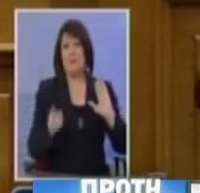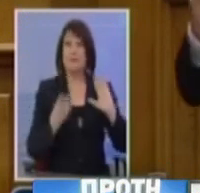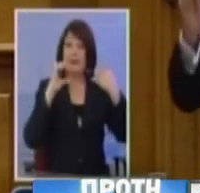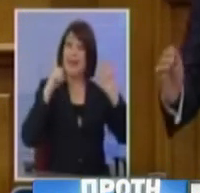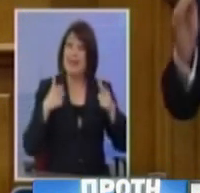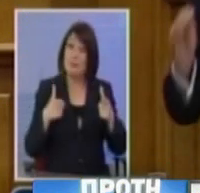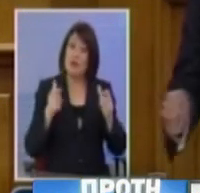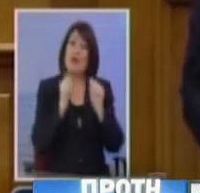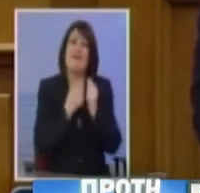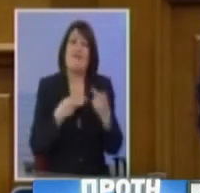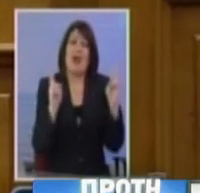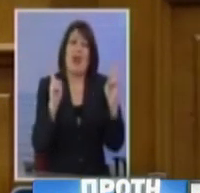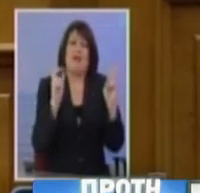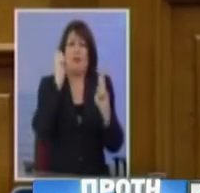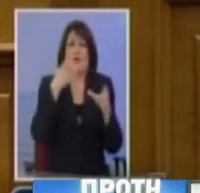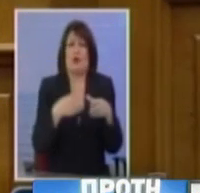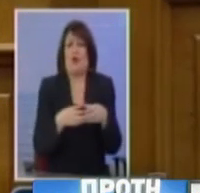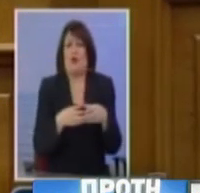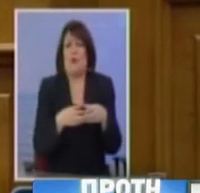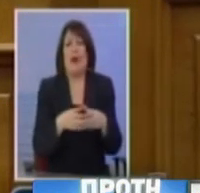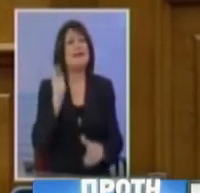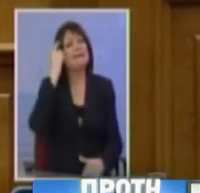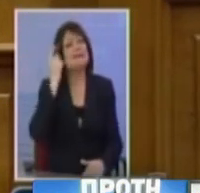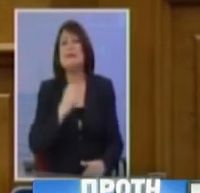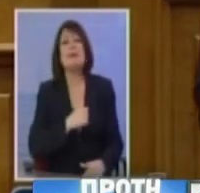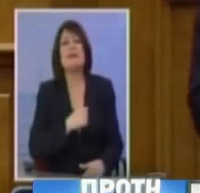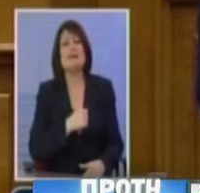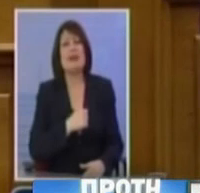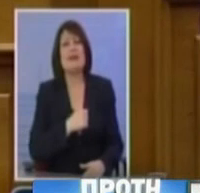είναι ένα φιλελεύθερο κόμμα. Η αντίληψη του φιλελεύθερου